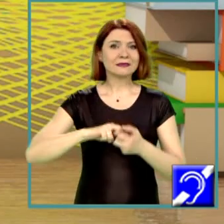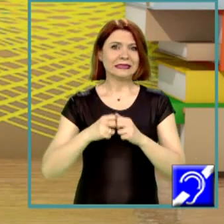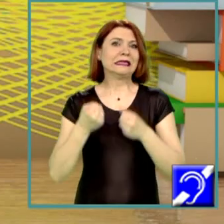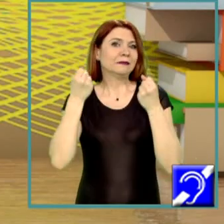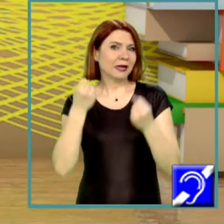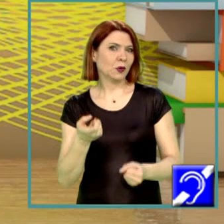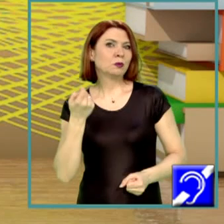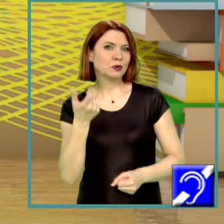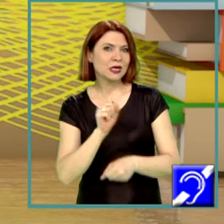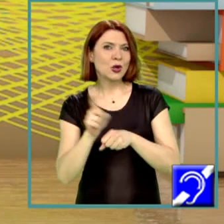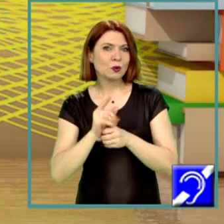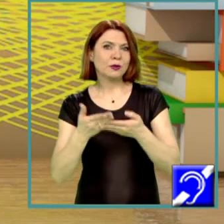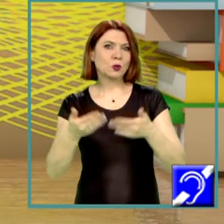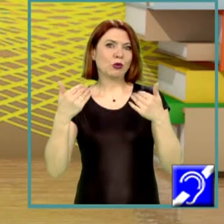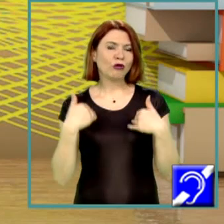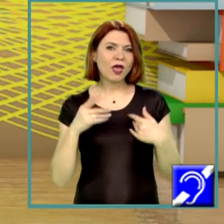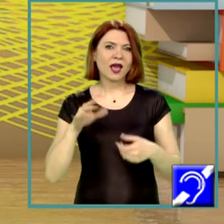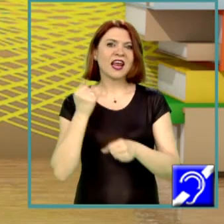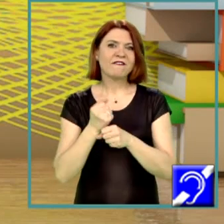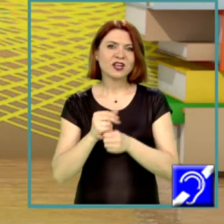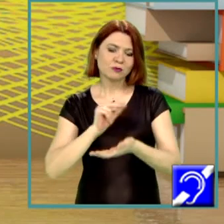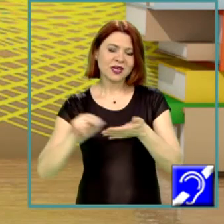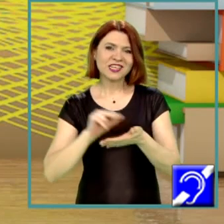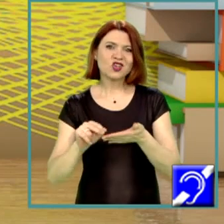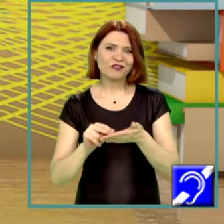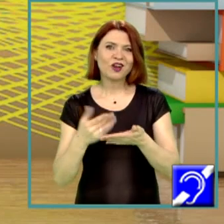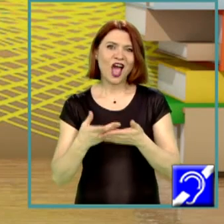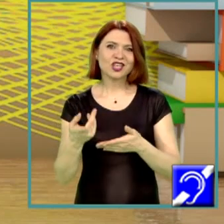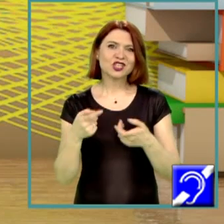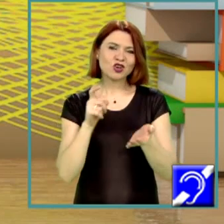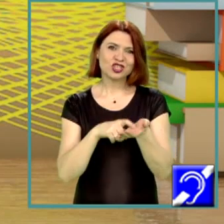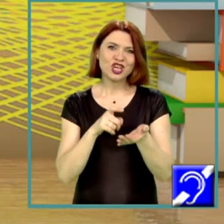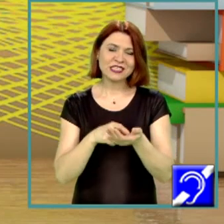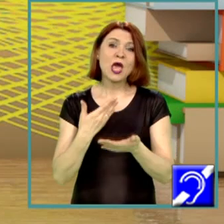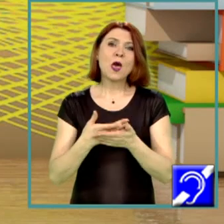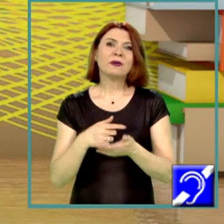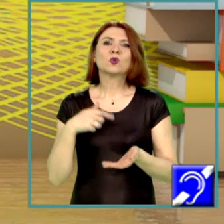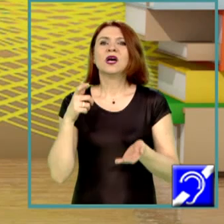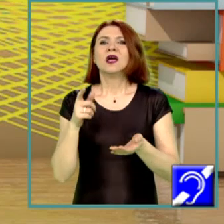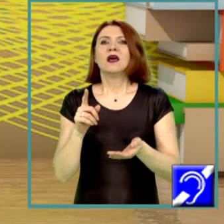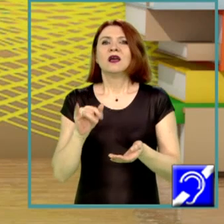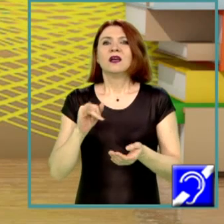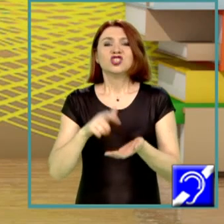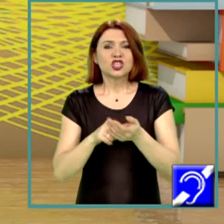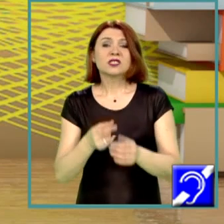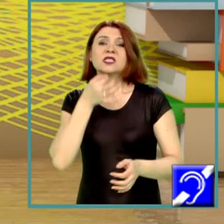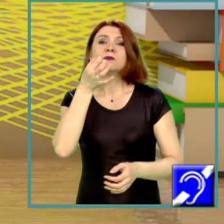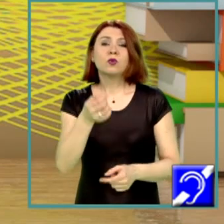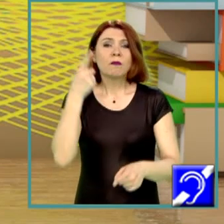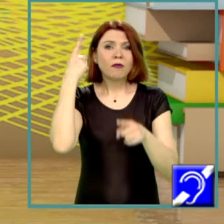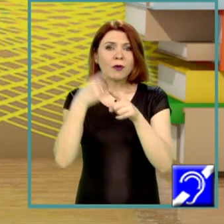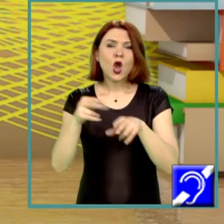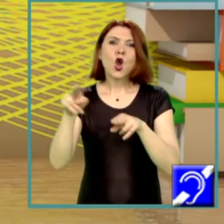lucrurile pentru noi cei care facem rezolvările acestor cerințe pentru că ni se cere Nu numai să precizăm